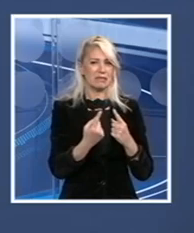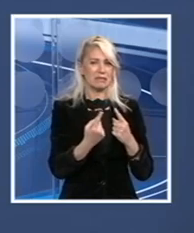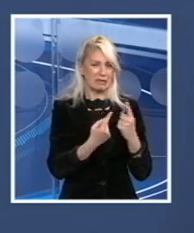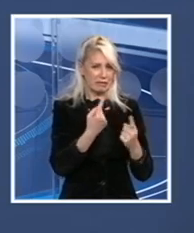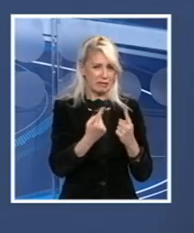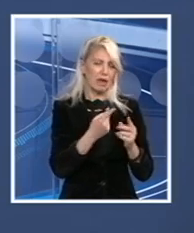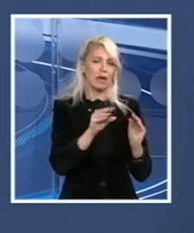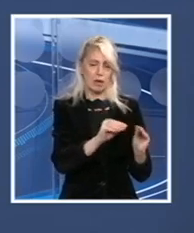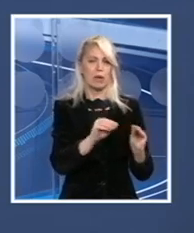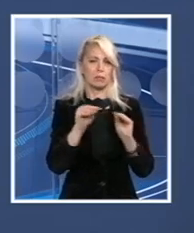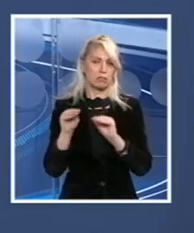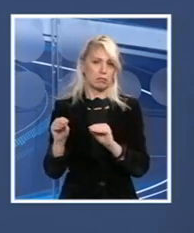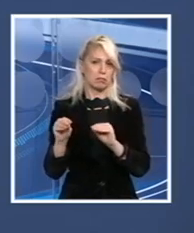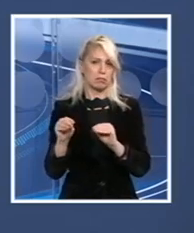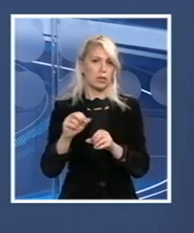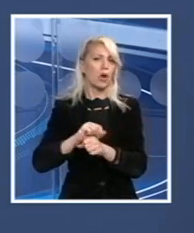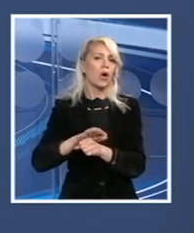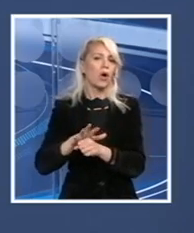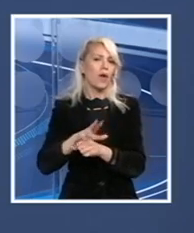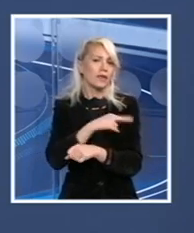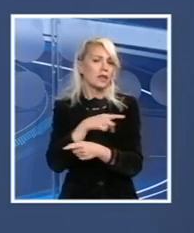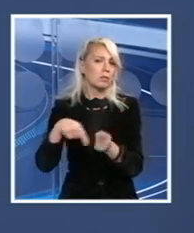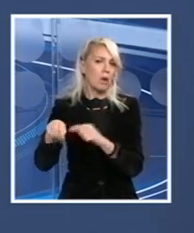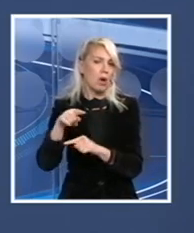razloga smešteni u COVID bolnicama.